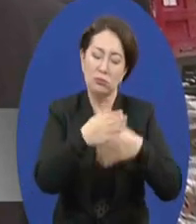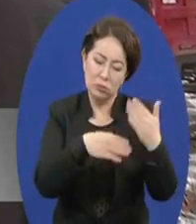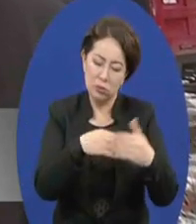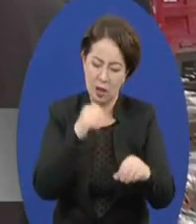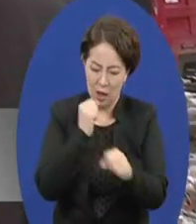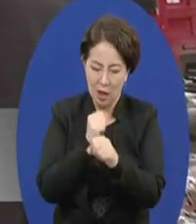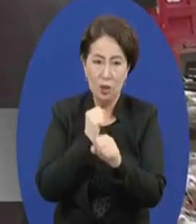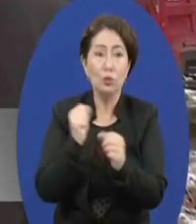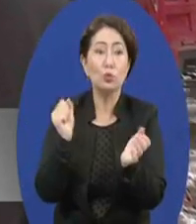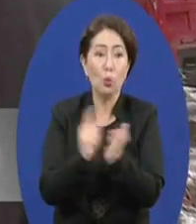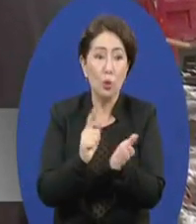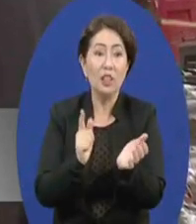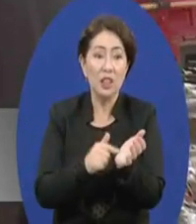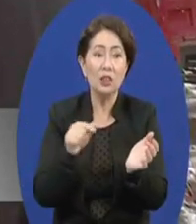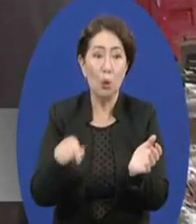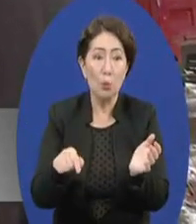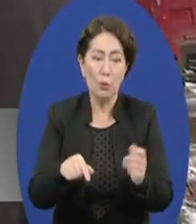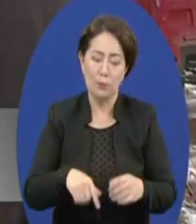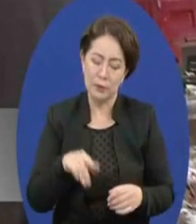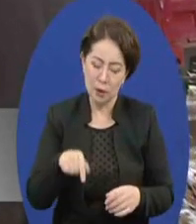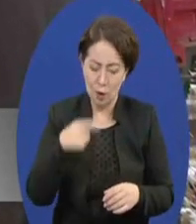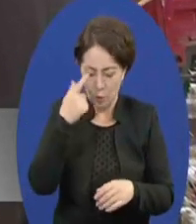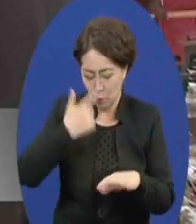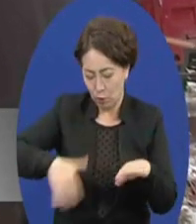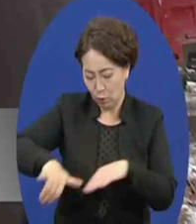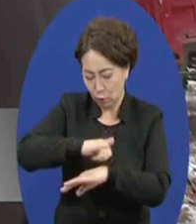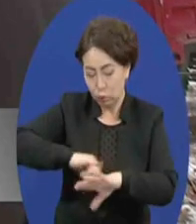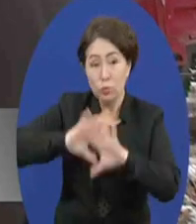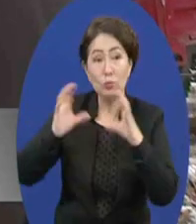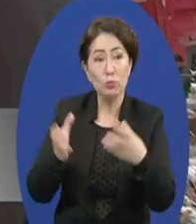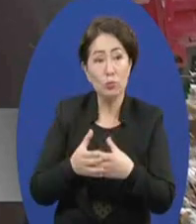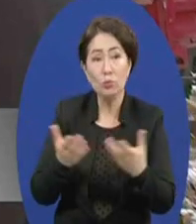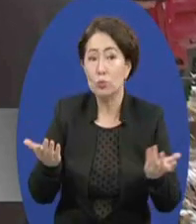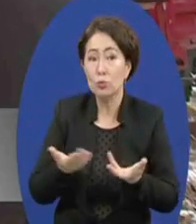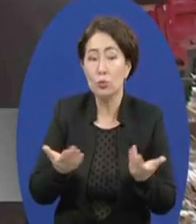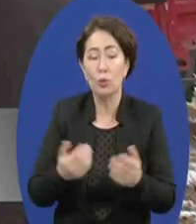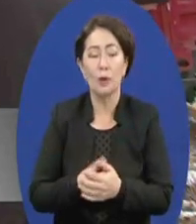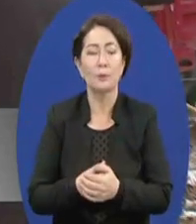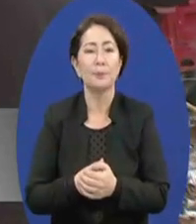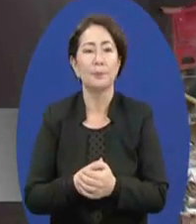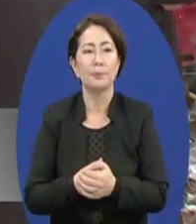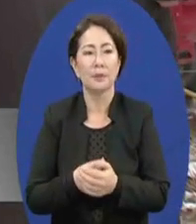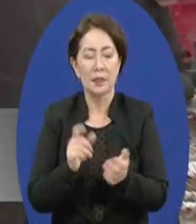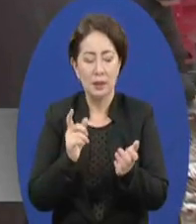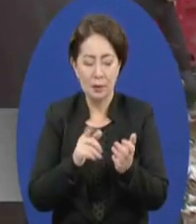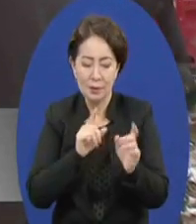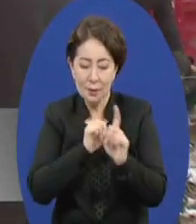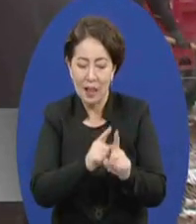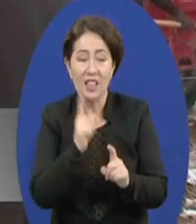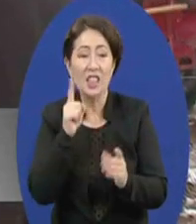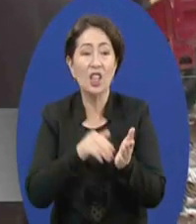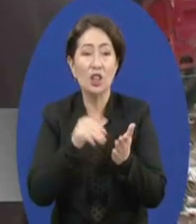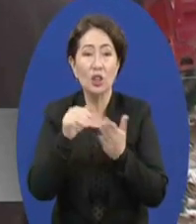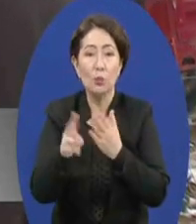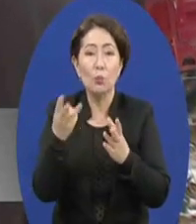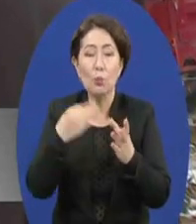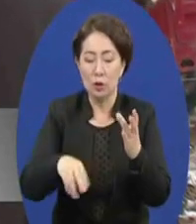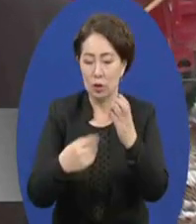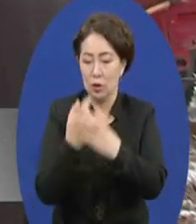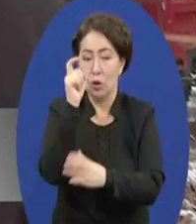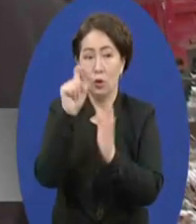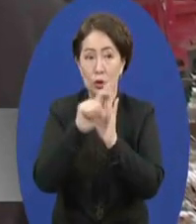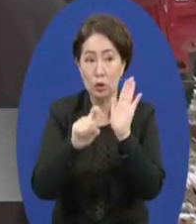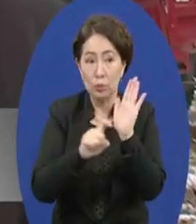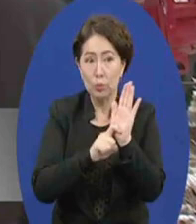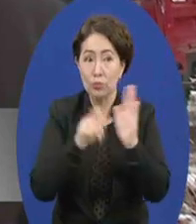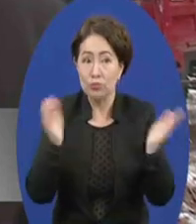ажил бол хамгийн чухал байгаа. Тэгээд одоо ерөөсөн Монгол улсын хэмжээнд одоо хэрэгжиж байгаа энэ төрлийн хөтөлбөрийг Улаанбаатар хотын